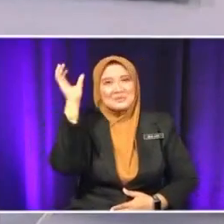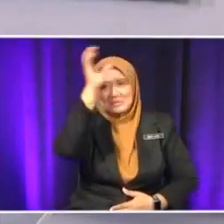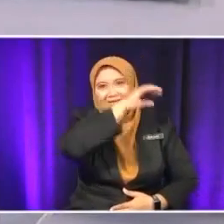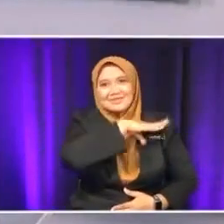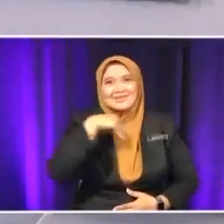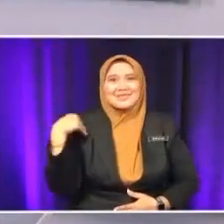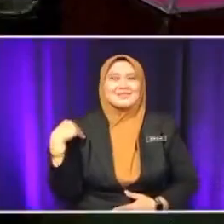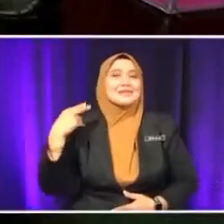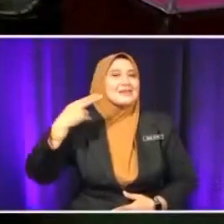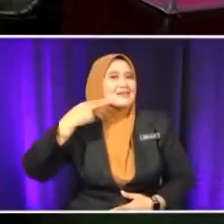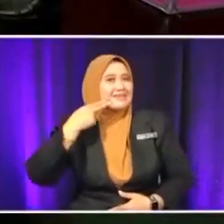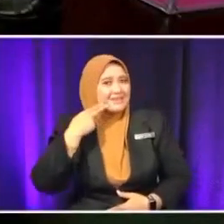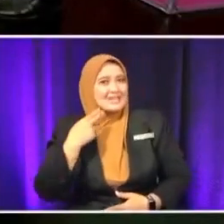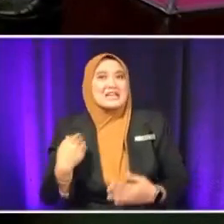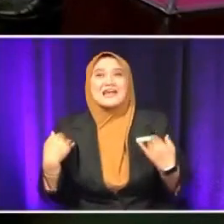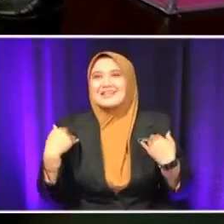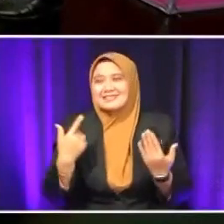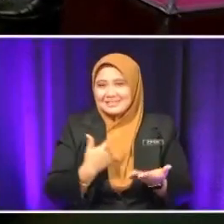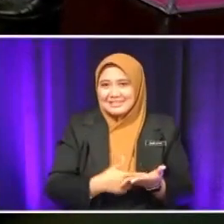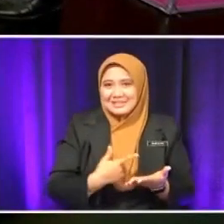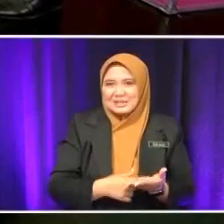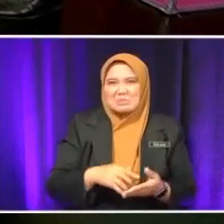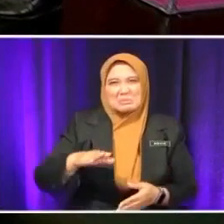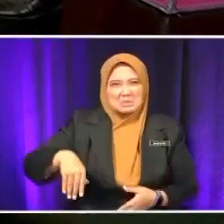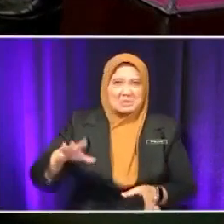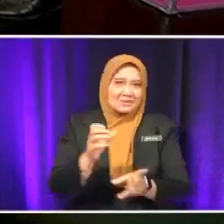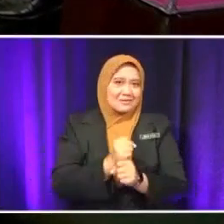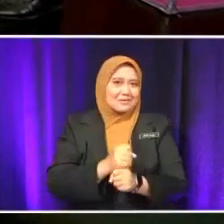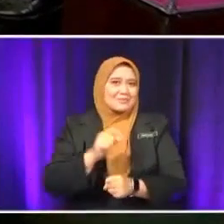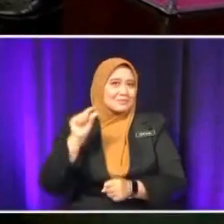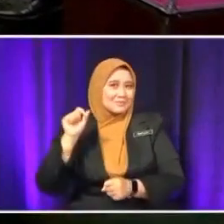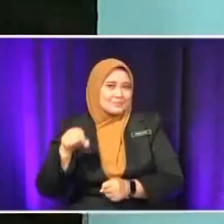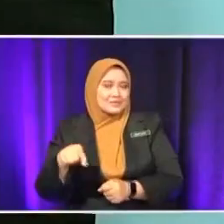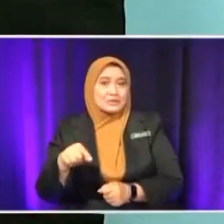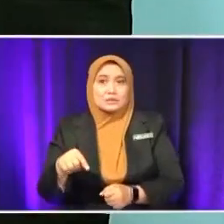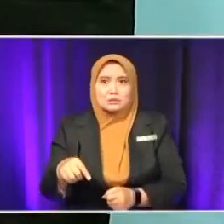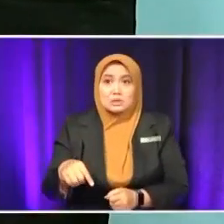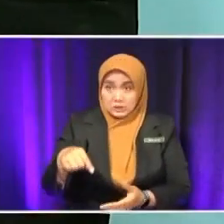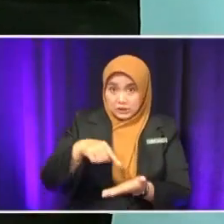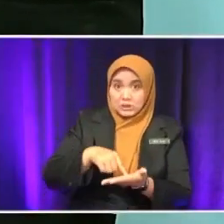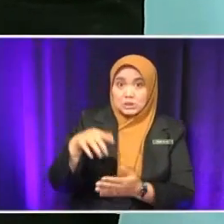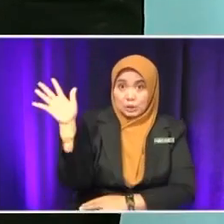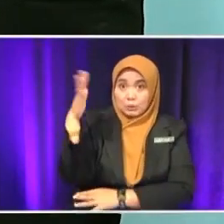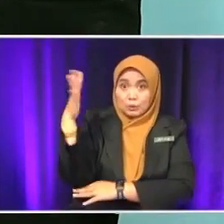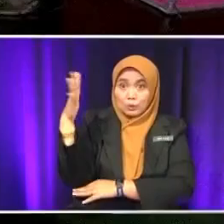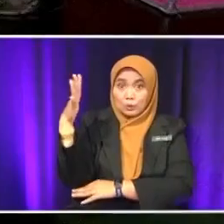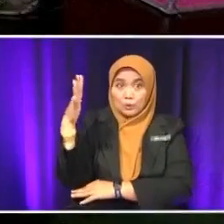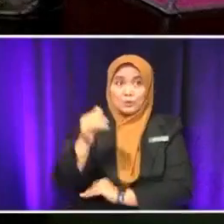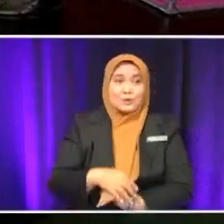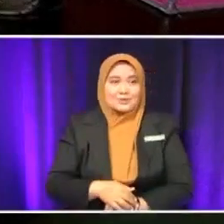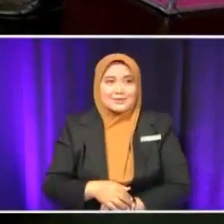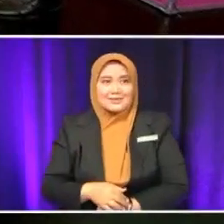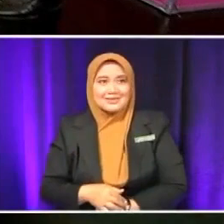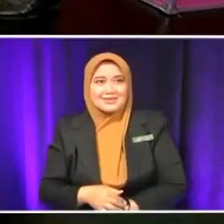Hani. Okey, kita tunggu. Okey. Kita tengok yang ini. Adakah ini pokok? Cikgu saya nak jawab boleh tak? Boleh,